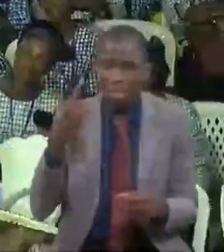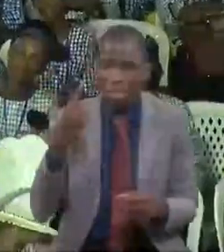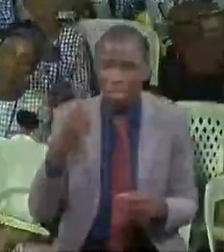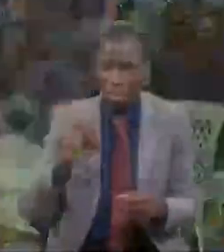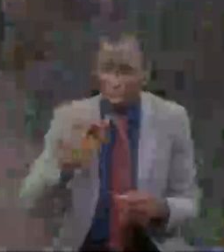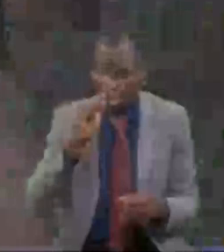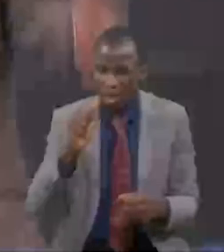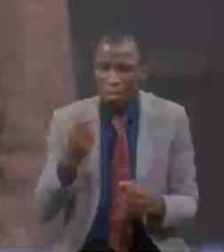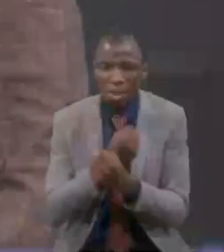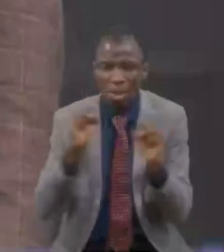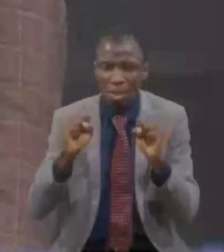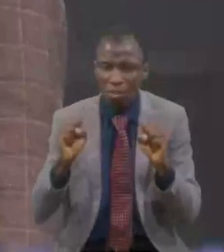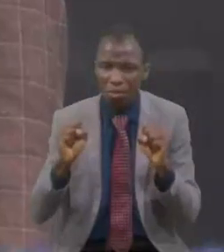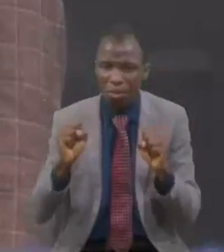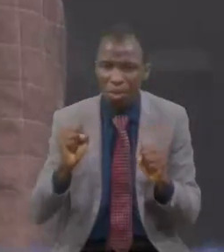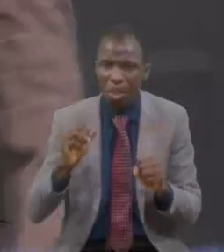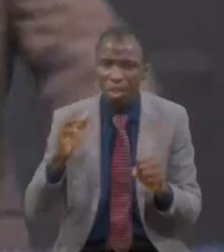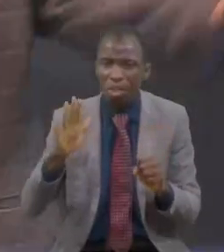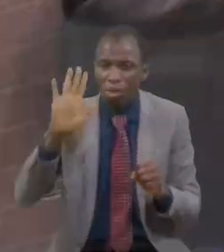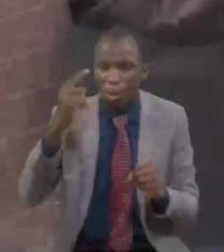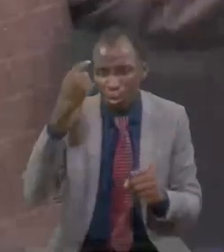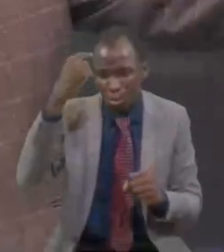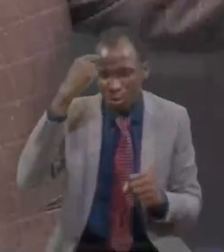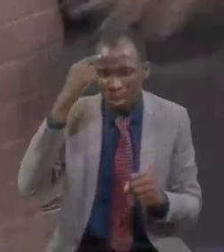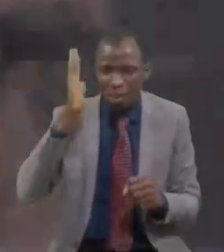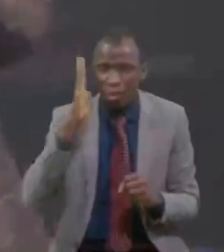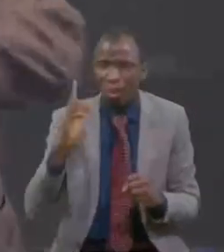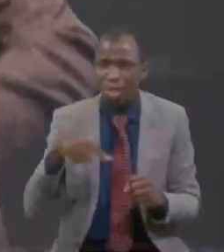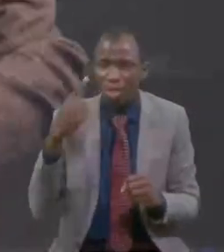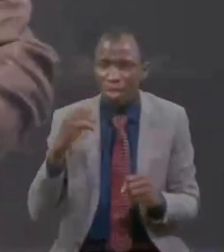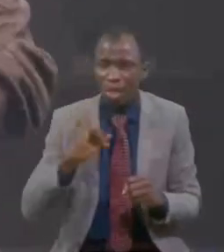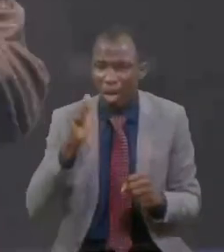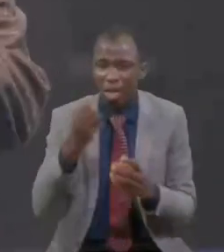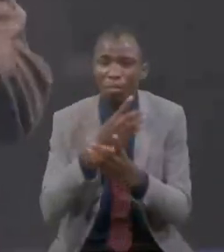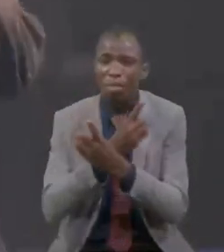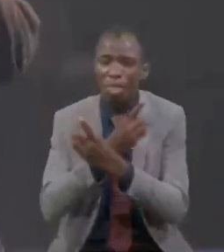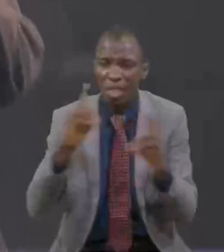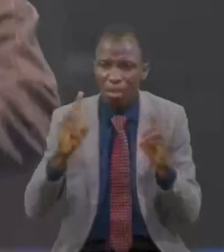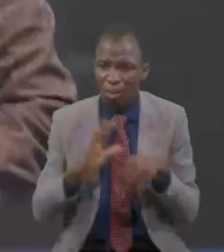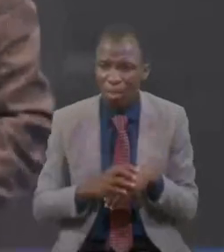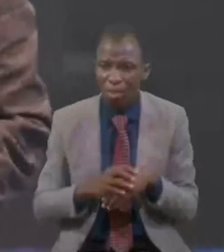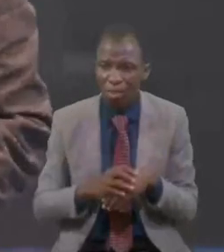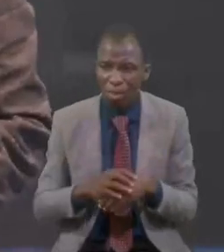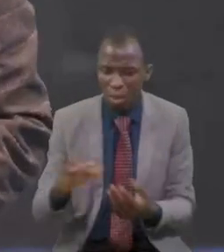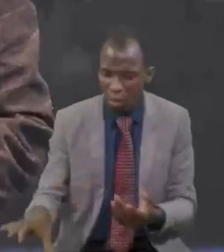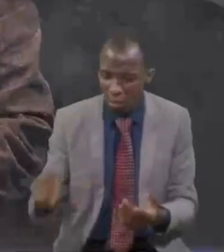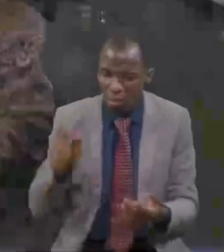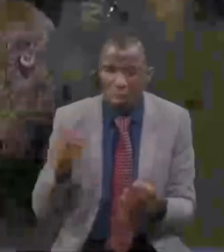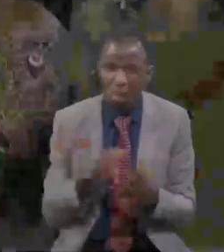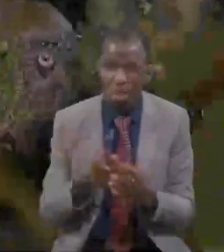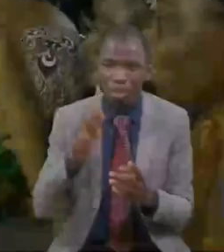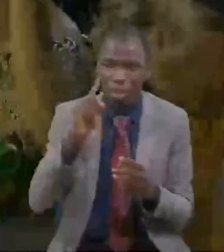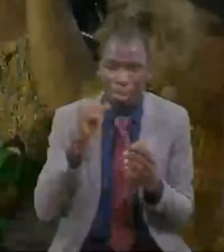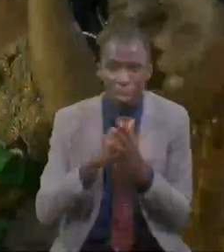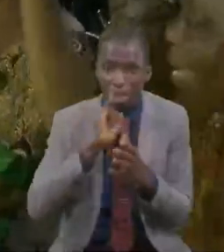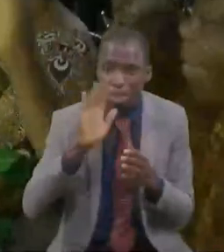suis sauvé votre esprit dira je suis délivré CEL et c'est pour vous